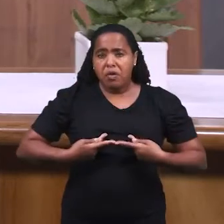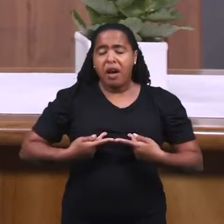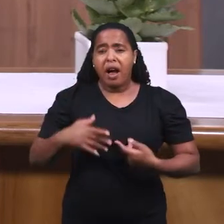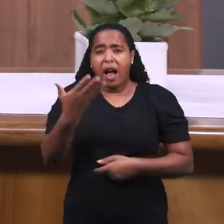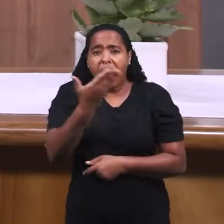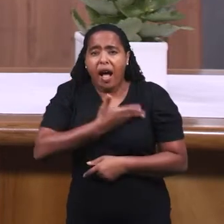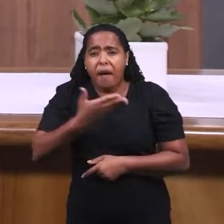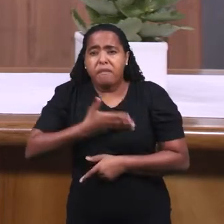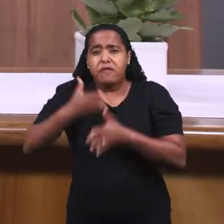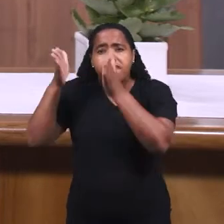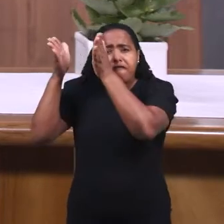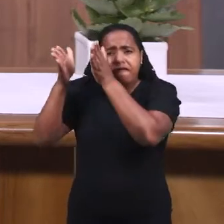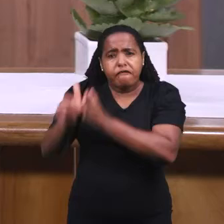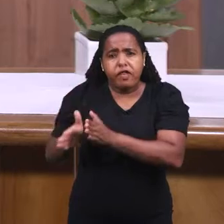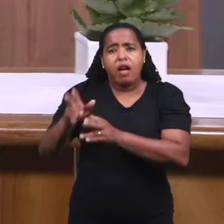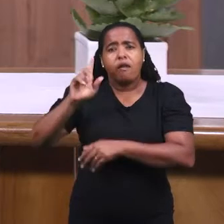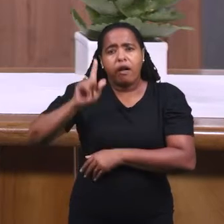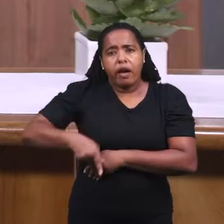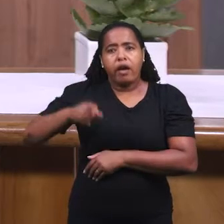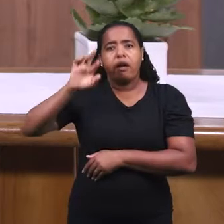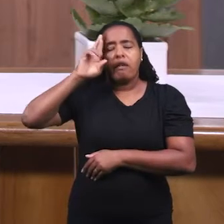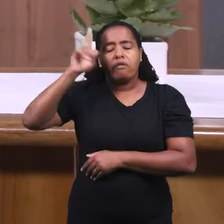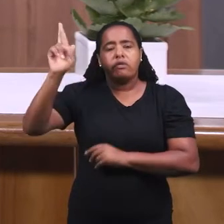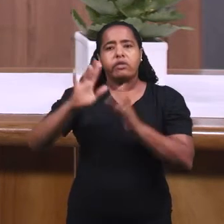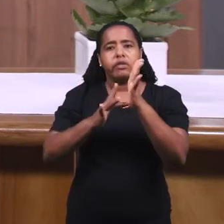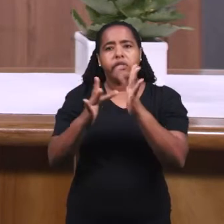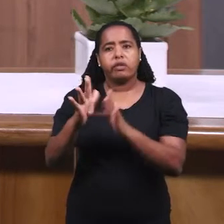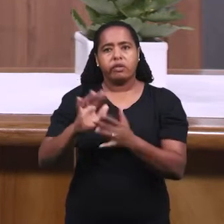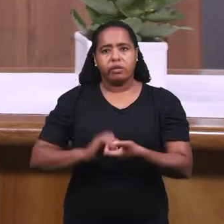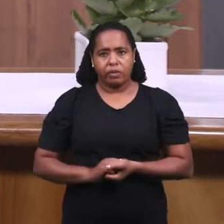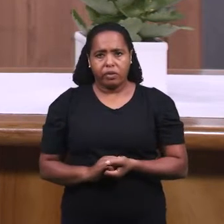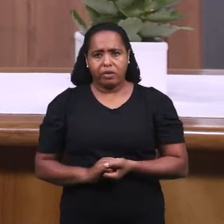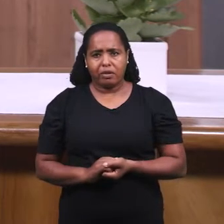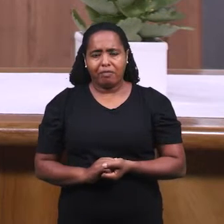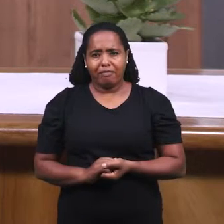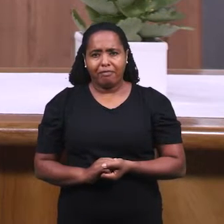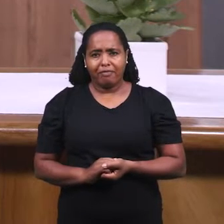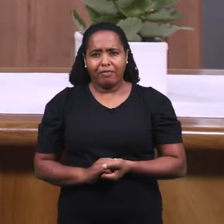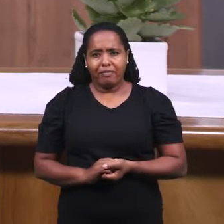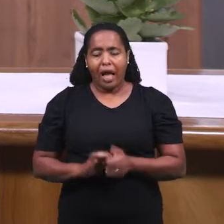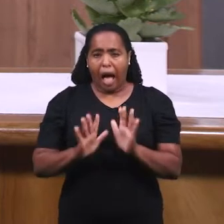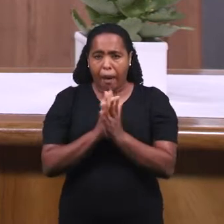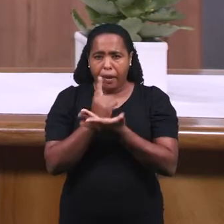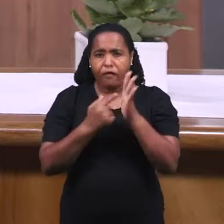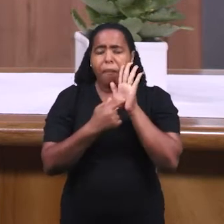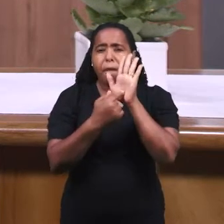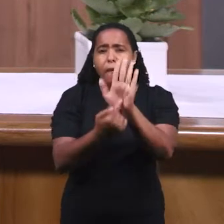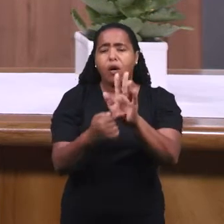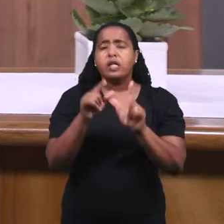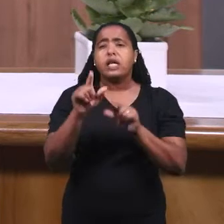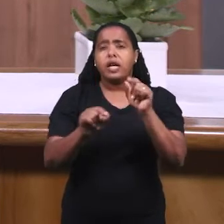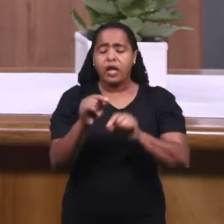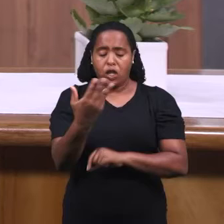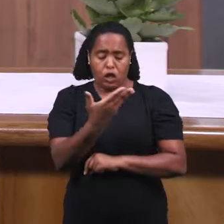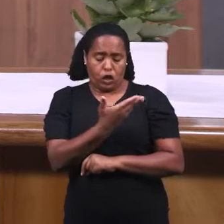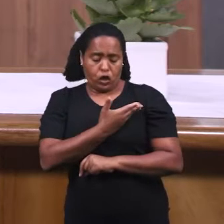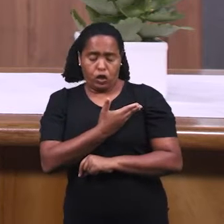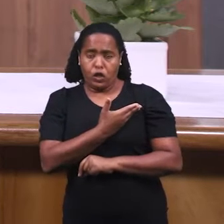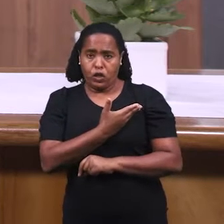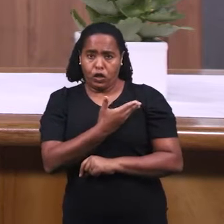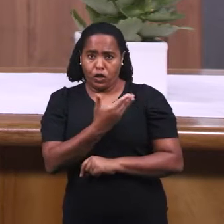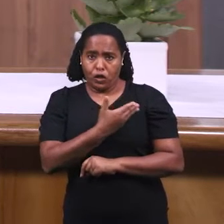И когда мы смотрим в Евангелиях, мы видим, что Иисус был другом